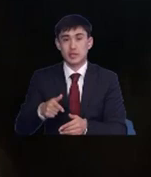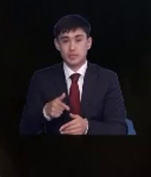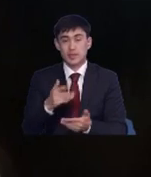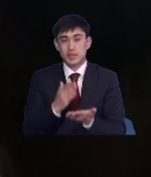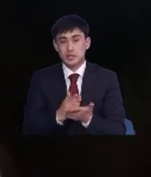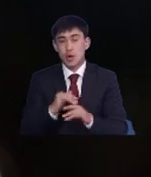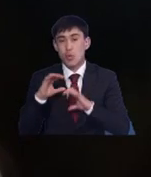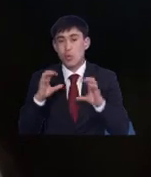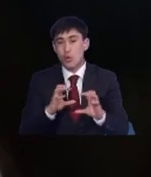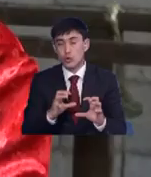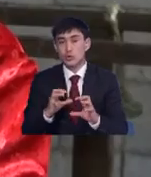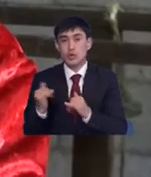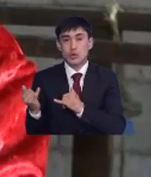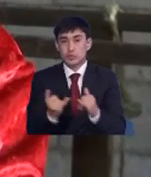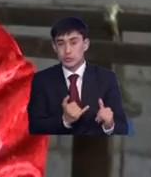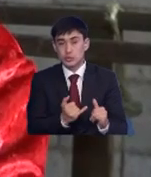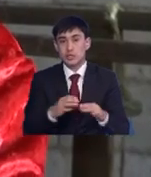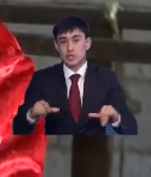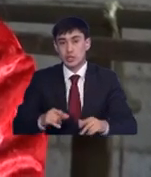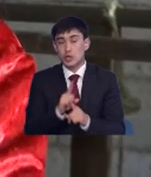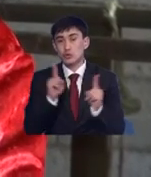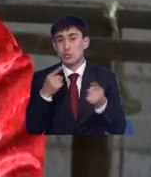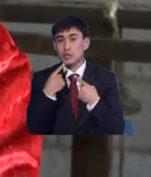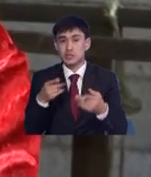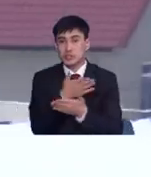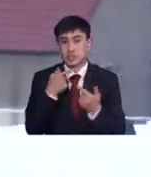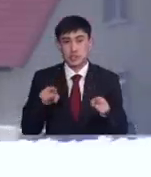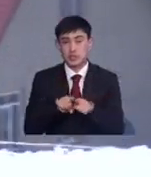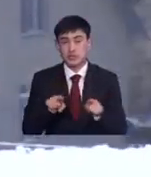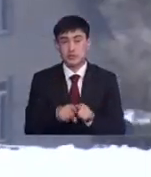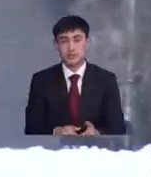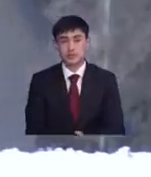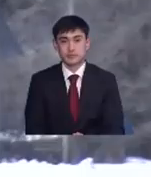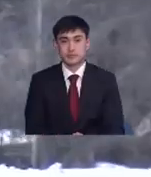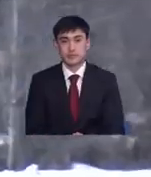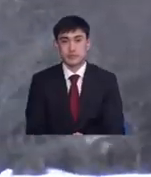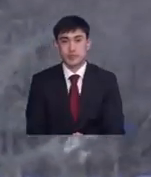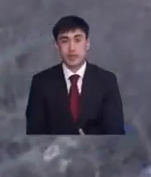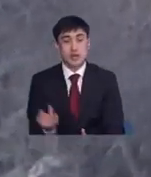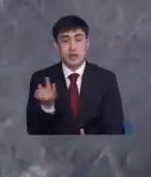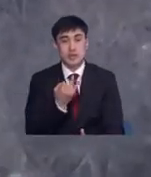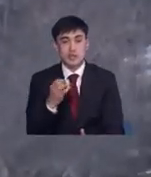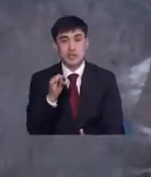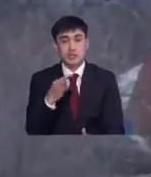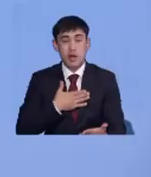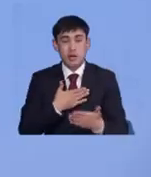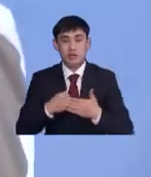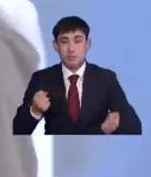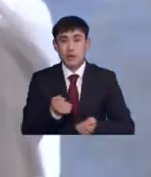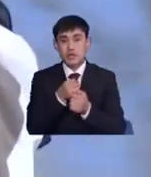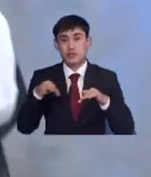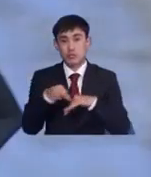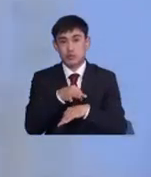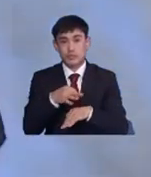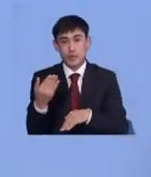корма и ухода за лошадями Я бы сказала что особого различия нет увлечение активно поддерживает её супруг